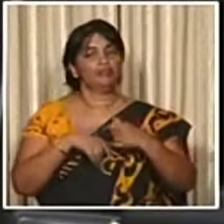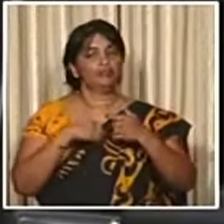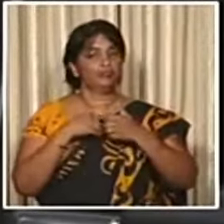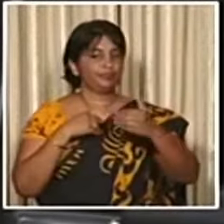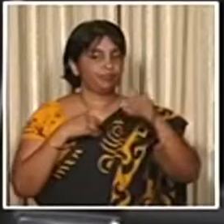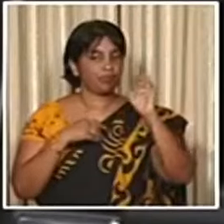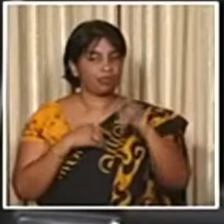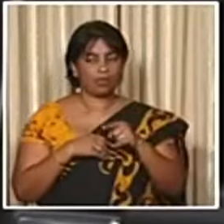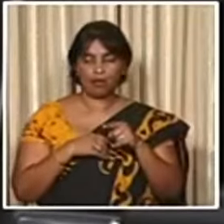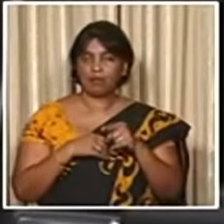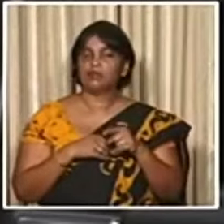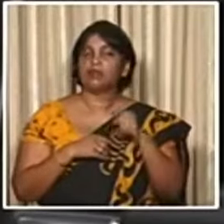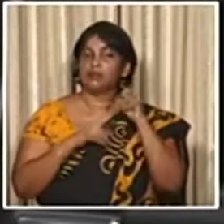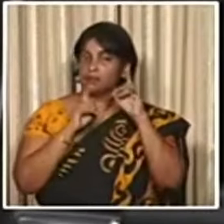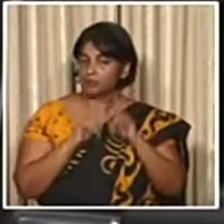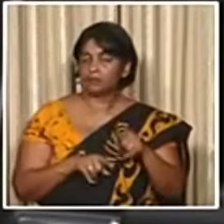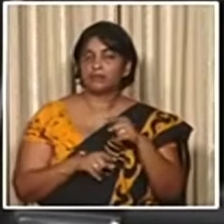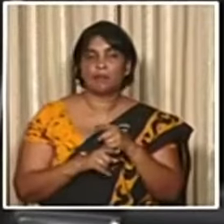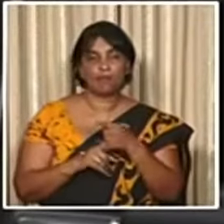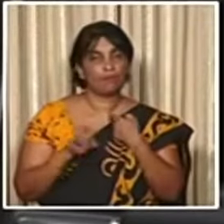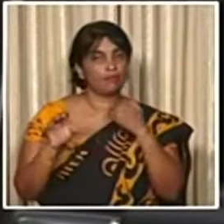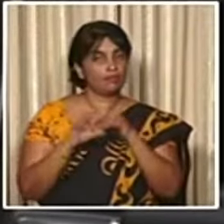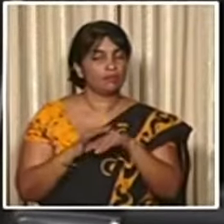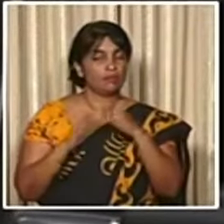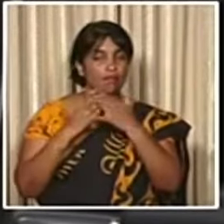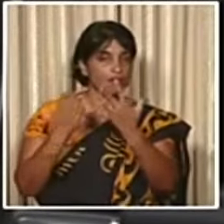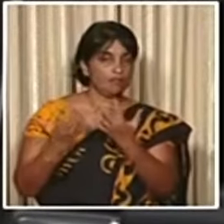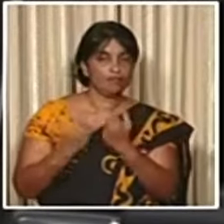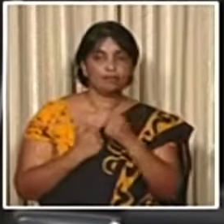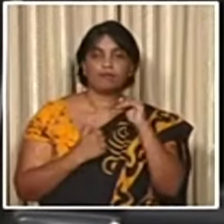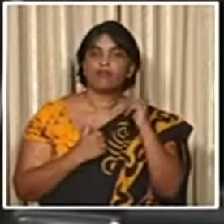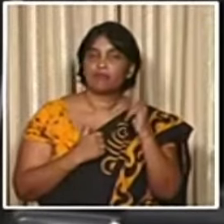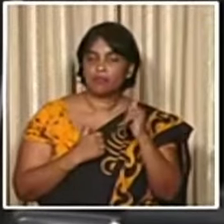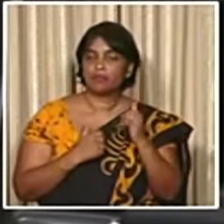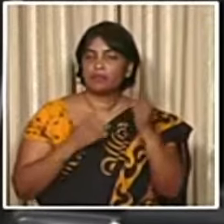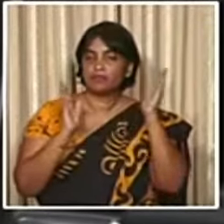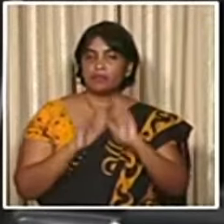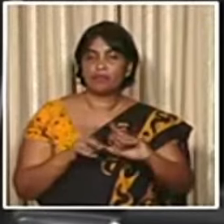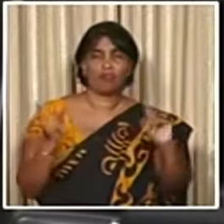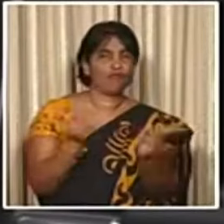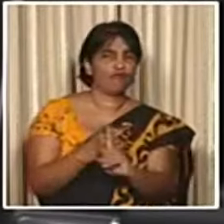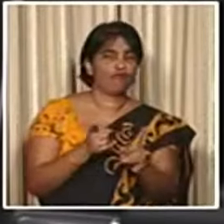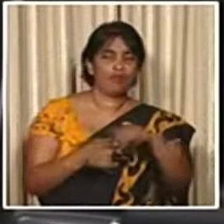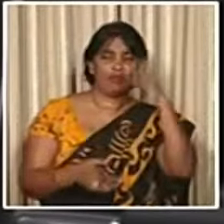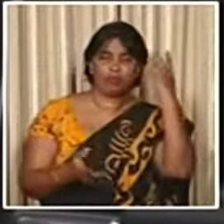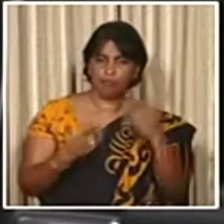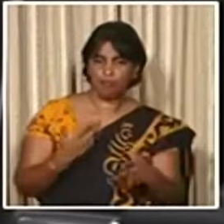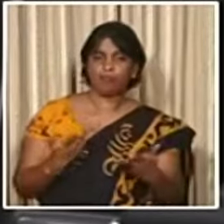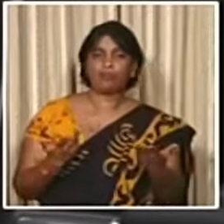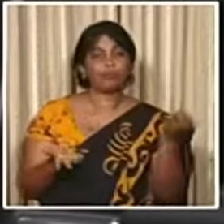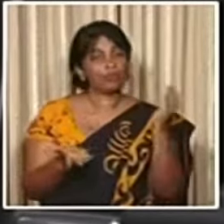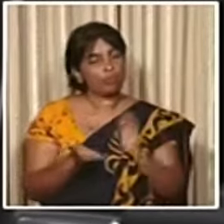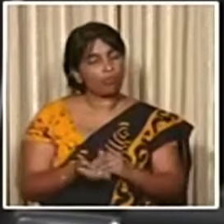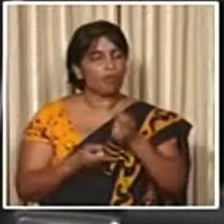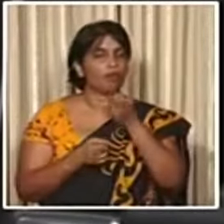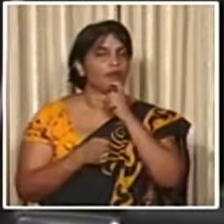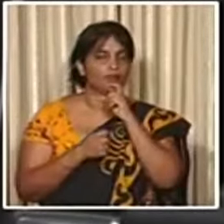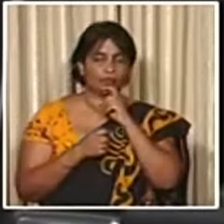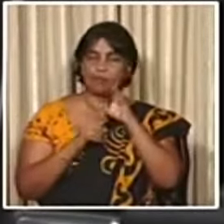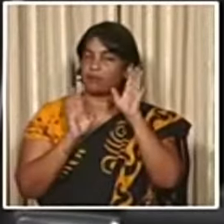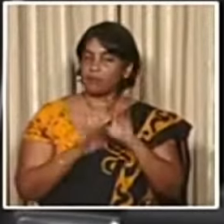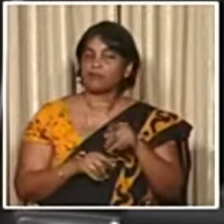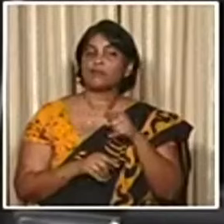කාලයක් තිස්සේ ඒගොල්ලෝ ඉන්නවා. ඉතින් ඒ වගේ තැනකට ගිහිල්ලා භුක්තිය ගන්න ගියපුවාම සමහරලාට අවසන් වෙන්නේ මිනි මැරුම් වලින්. ආපහු නඩු යනවා.